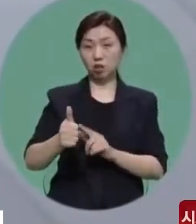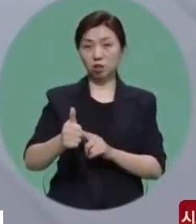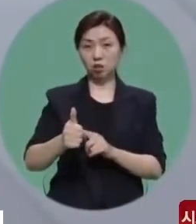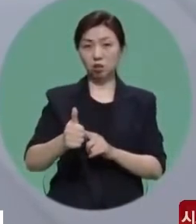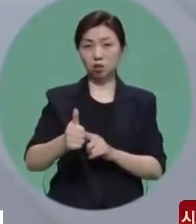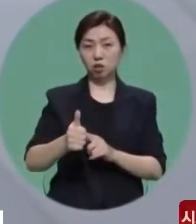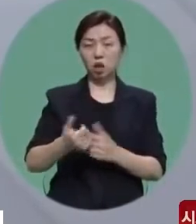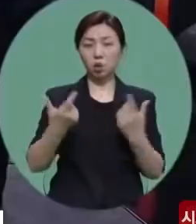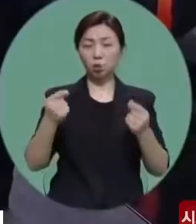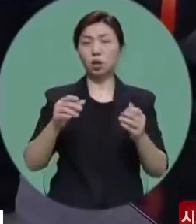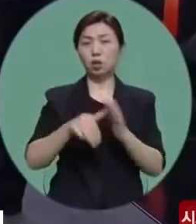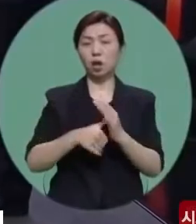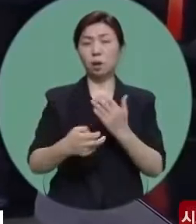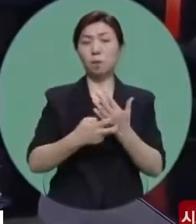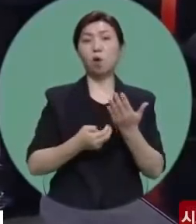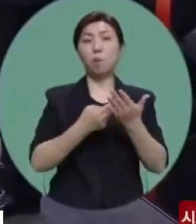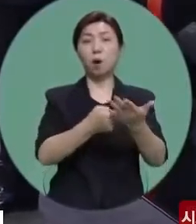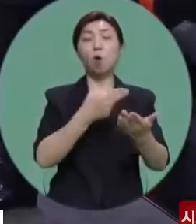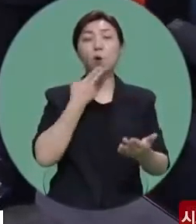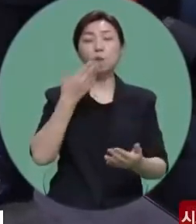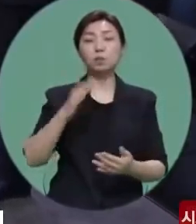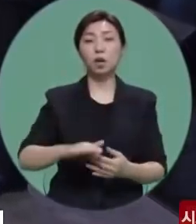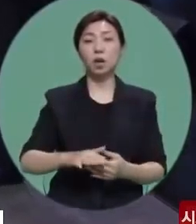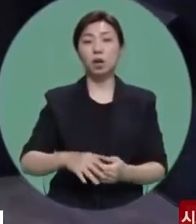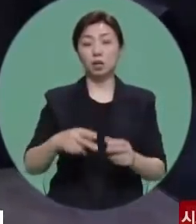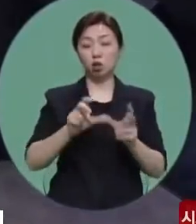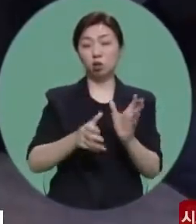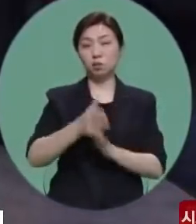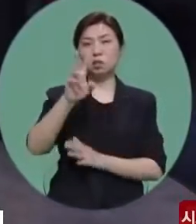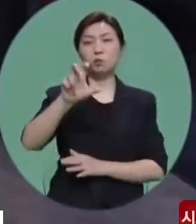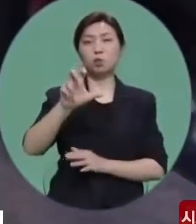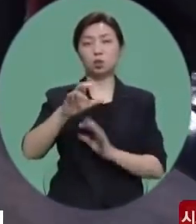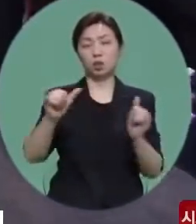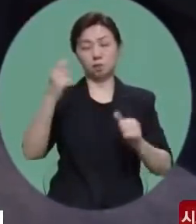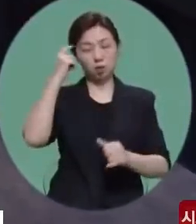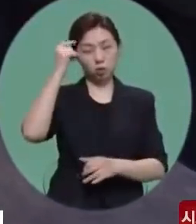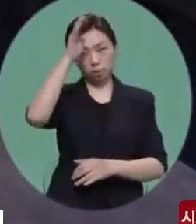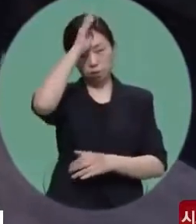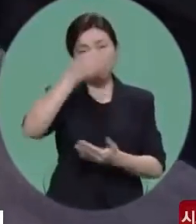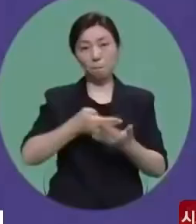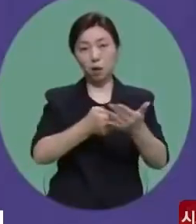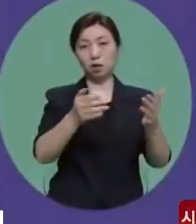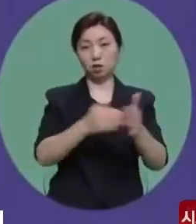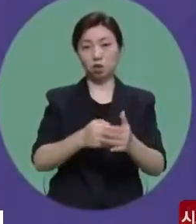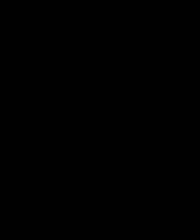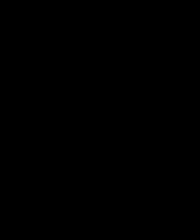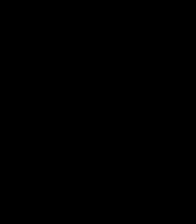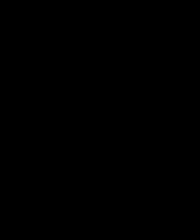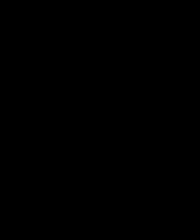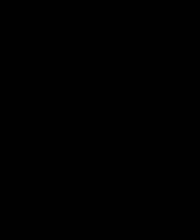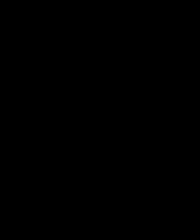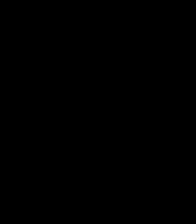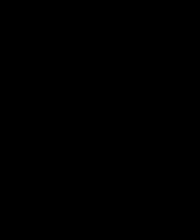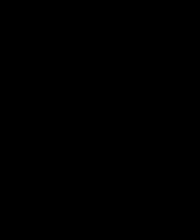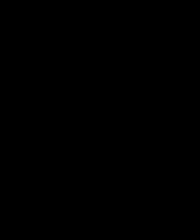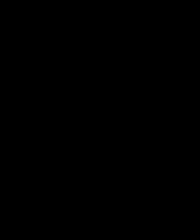4 25명 이란 됩니다 유성현 후보의 주도권 토론 시간까지 들어 봤구요